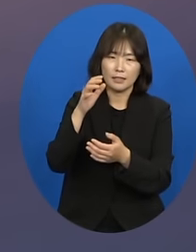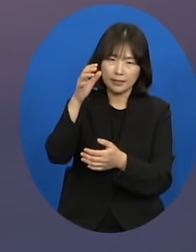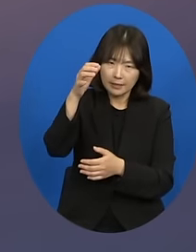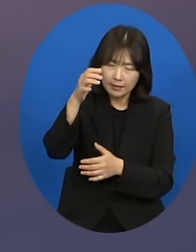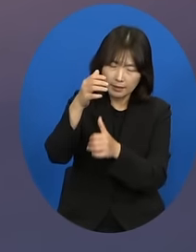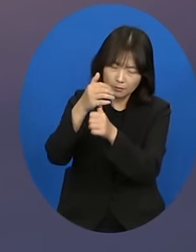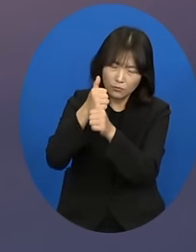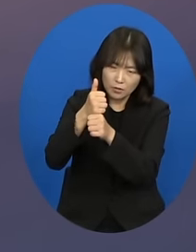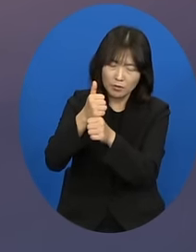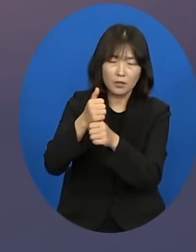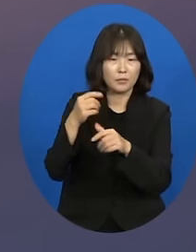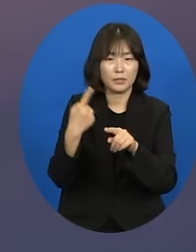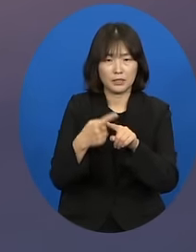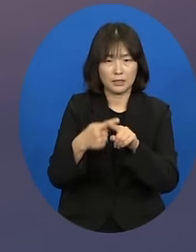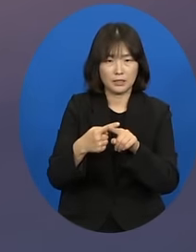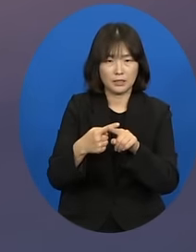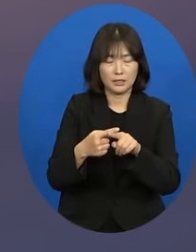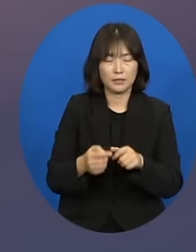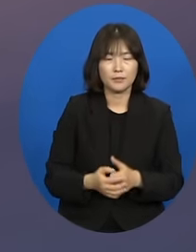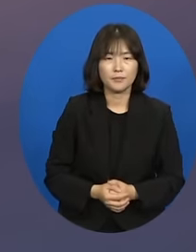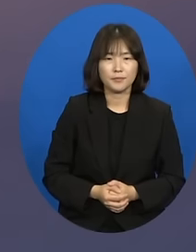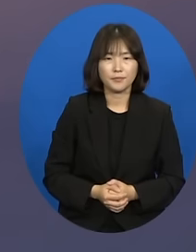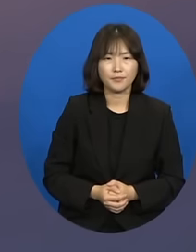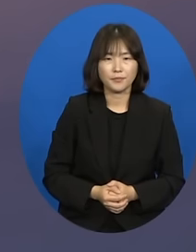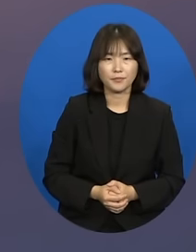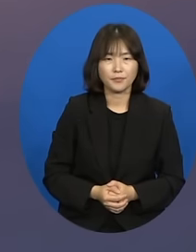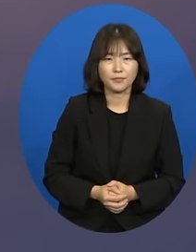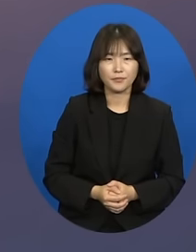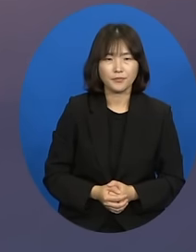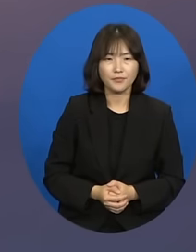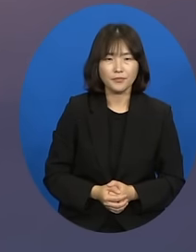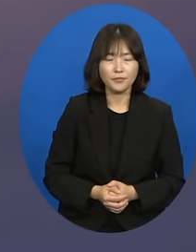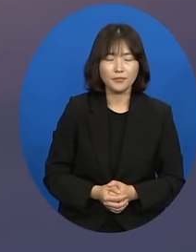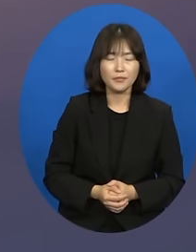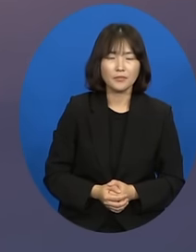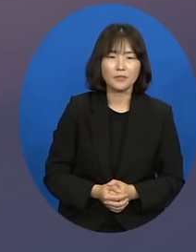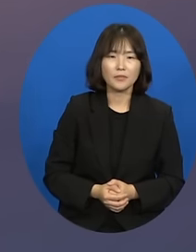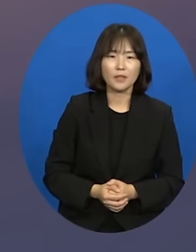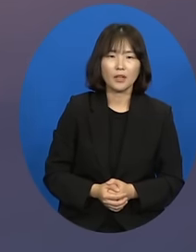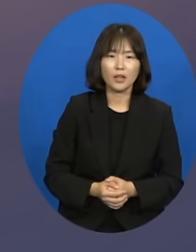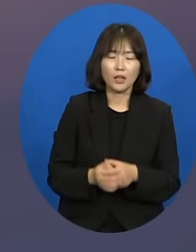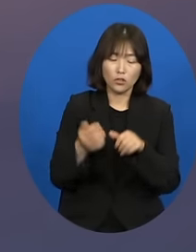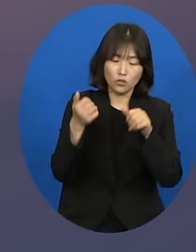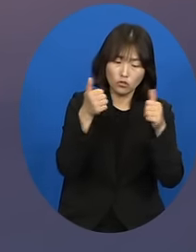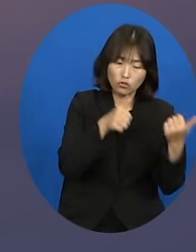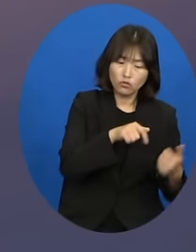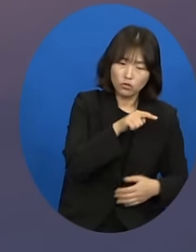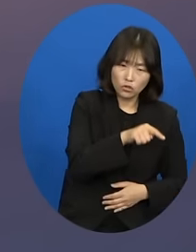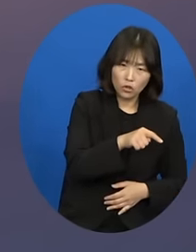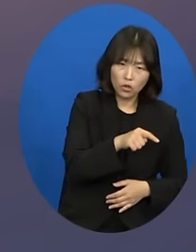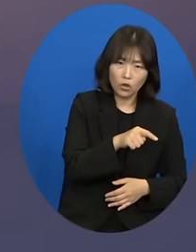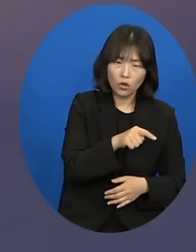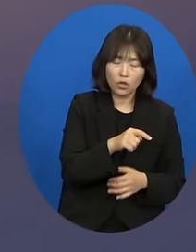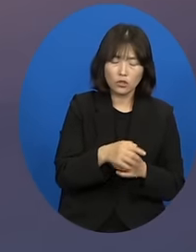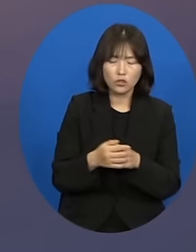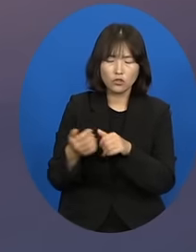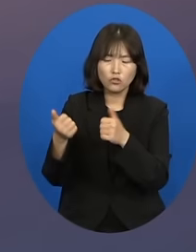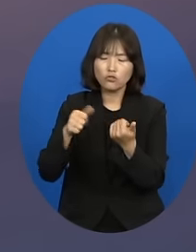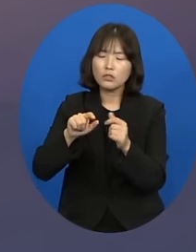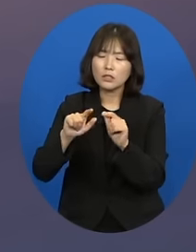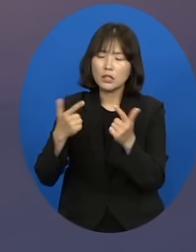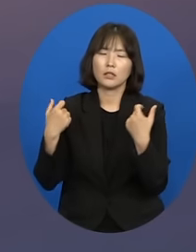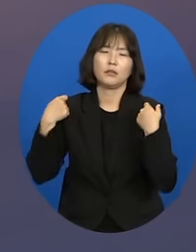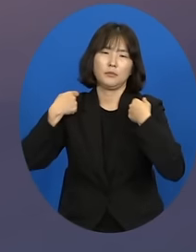이 썩을 것이 반드시 썩지 아니할 것을 입겠고 죽을 것이 죽지 아니함을 입으리로다.